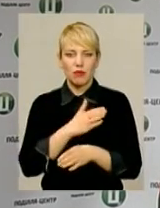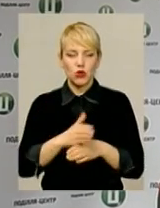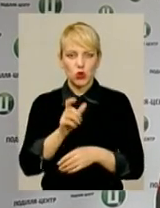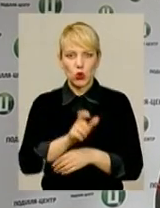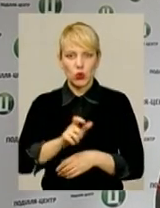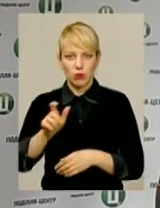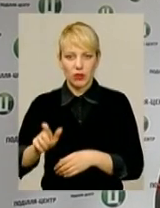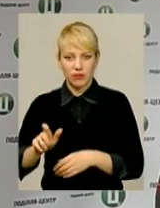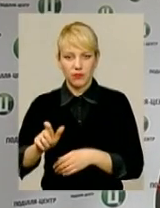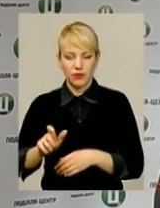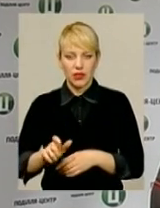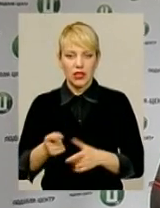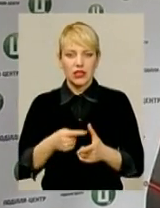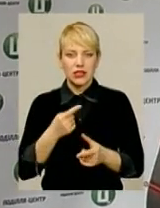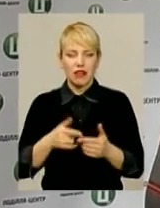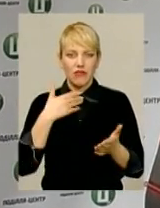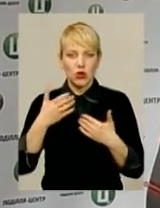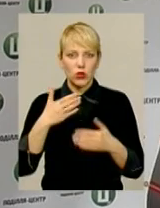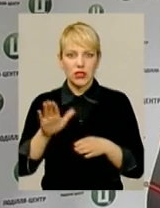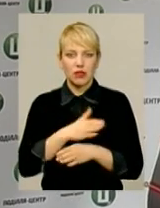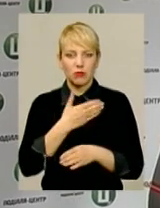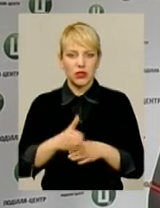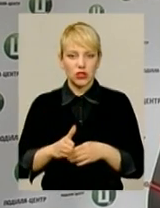людьми, це відносини між